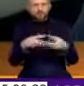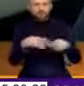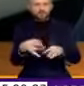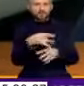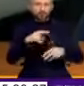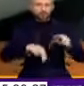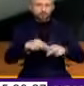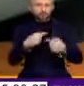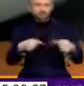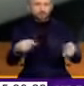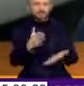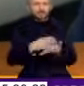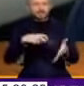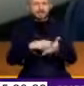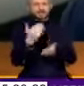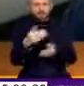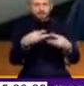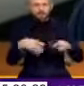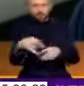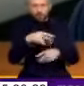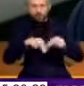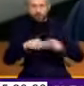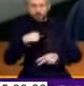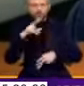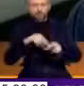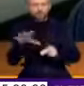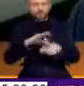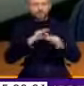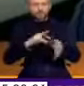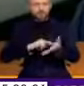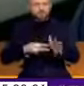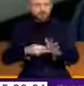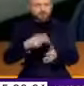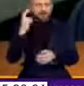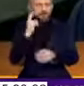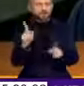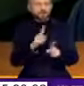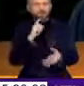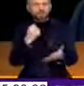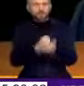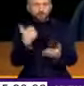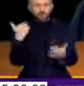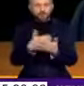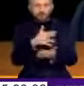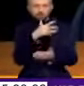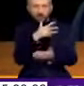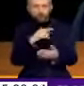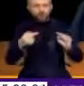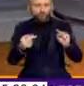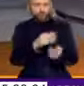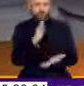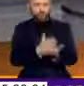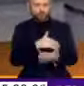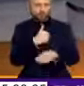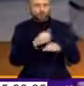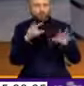і так далі, і так далі. Є листи Мінрегіонбуду. Я вважаю, що всі детальні плани Києва, які ухвалені останнім часом, всупереч існуючому